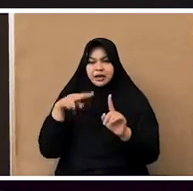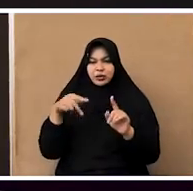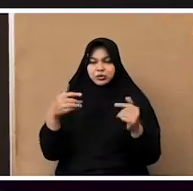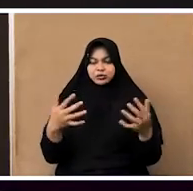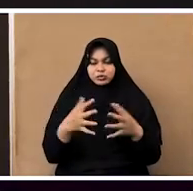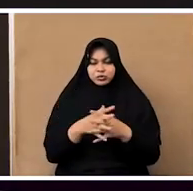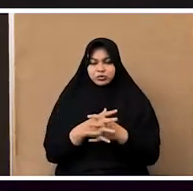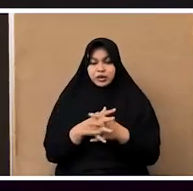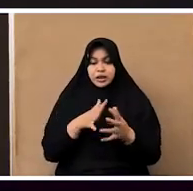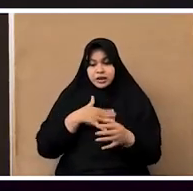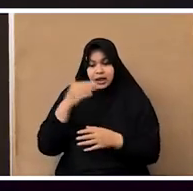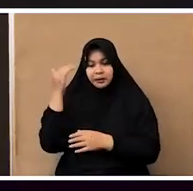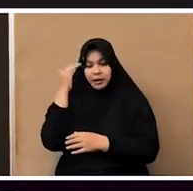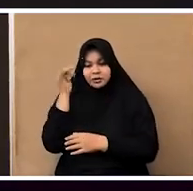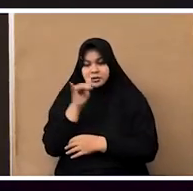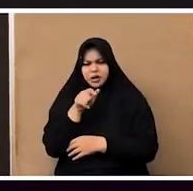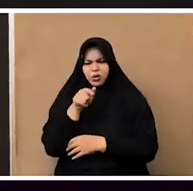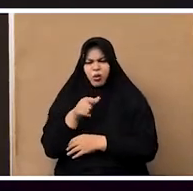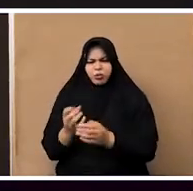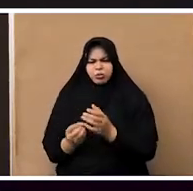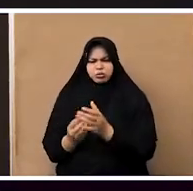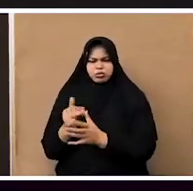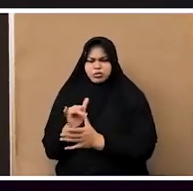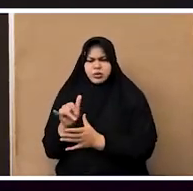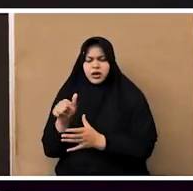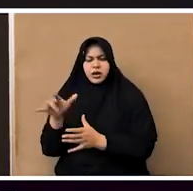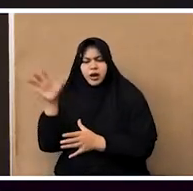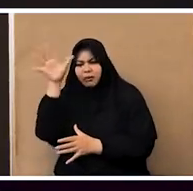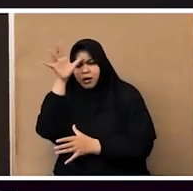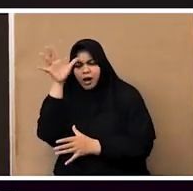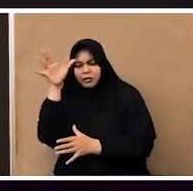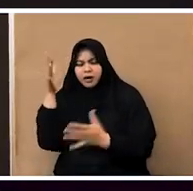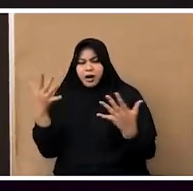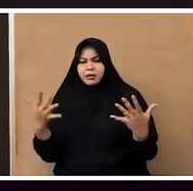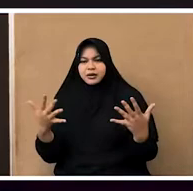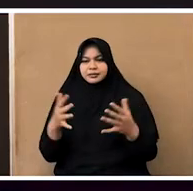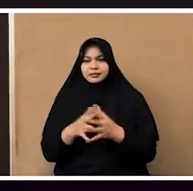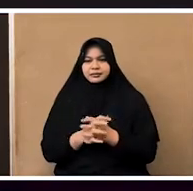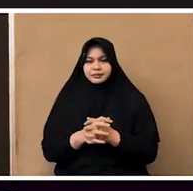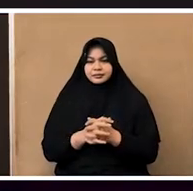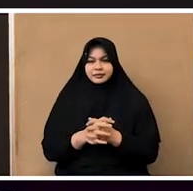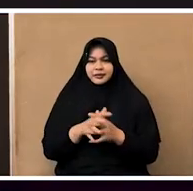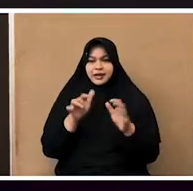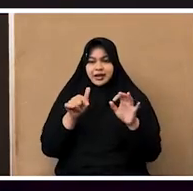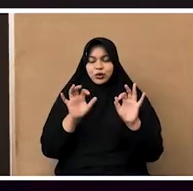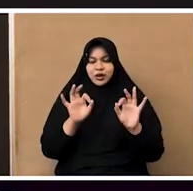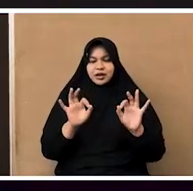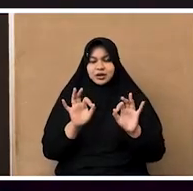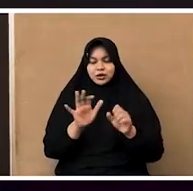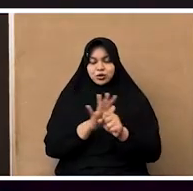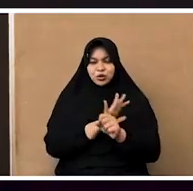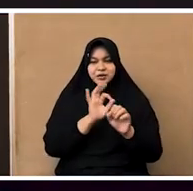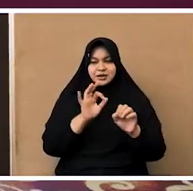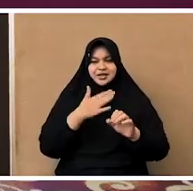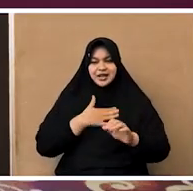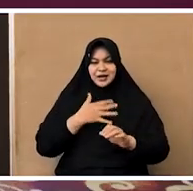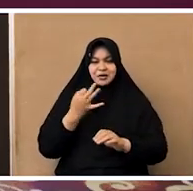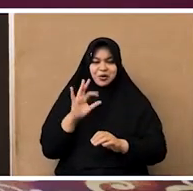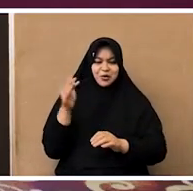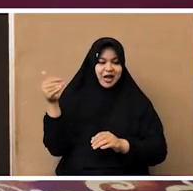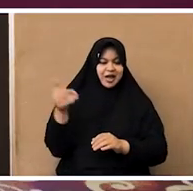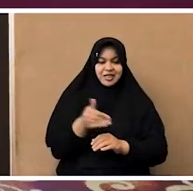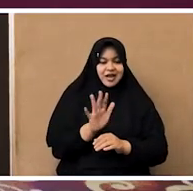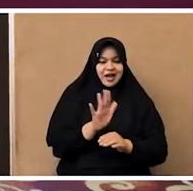yang saya pahami seperti itu Ini kok muncul seperti ini saya nggak paham juga itu kan itu aja Dari saya Pak itu kan saya juga baru datang